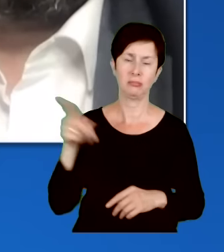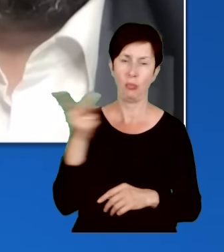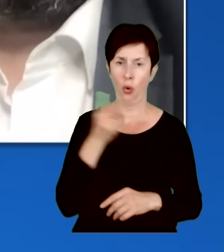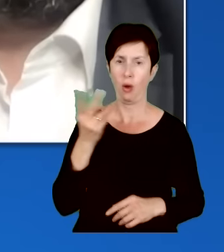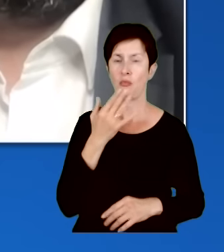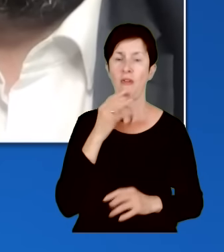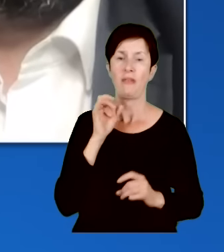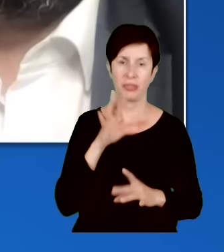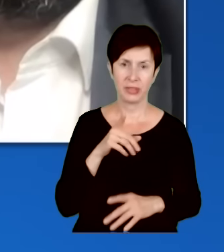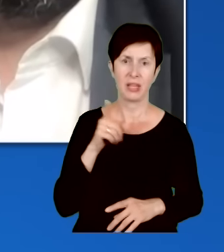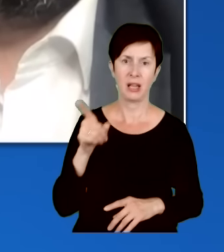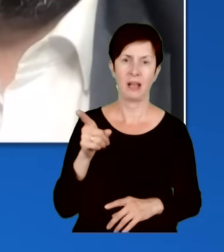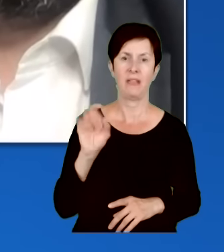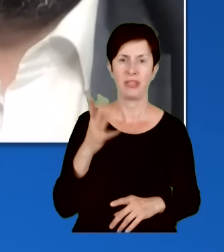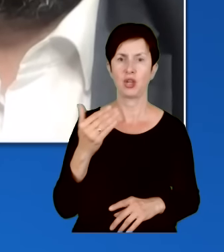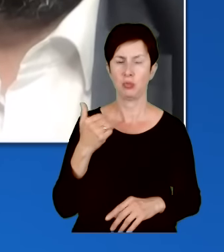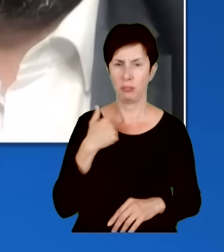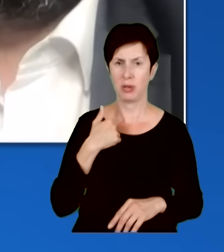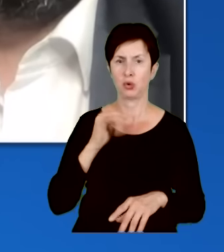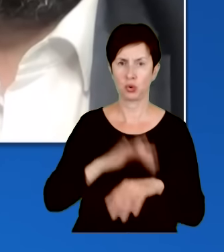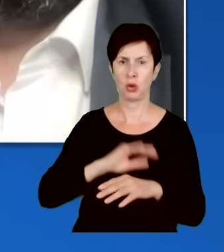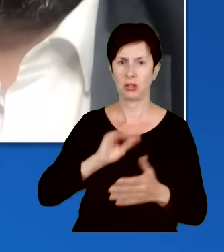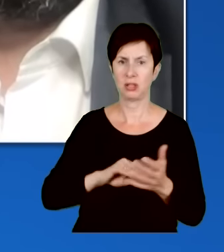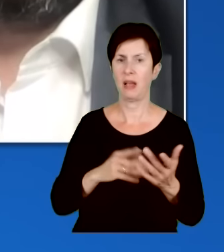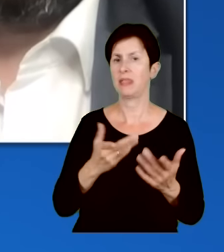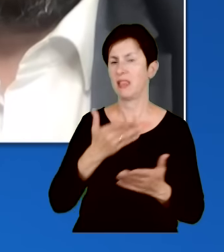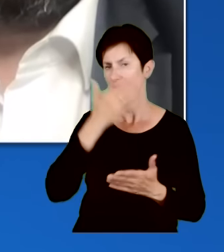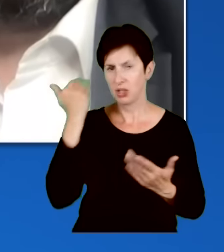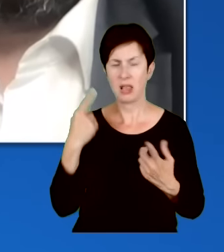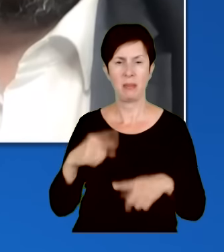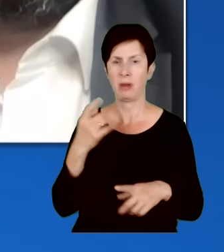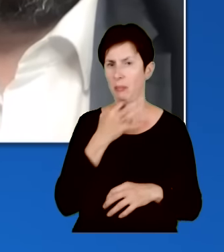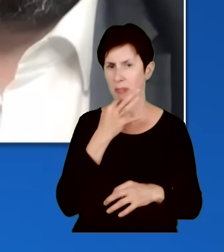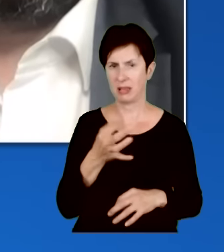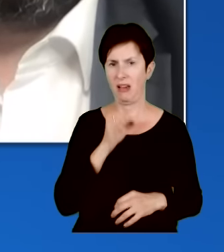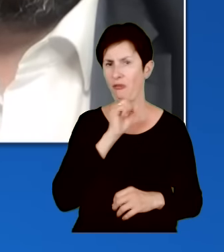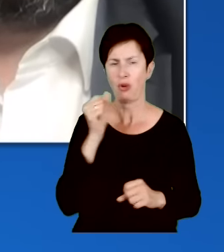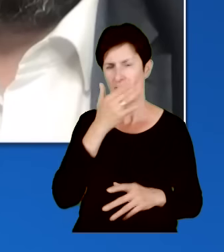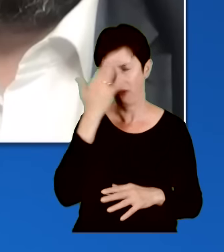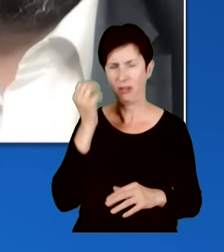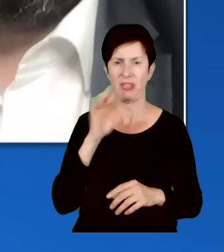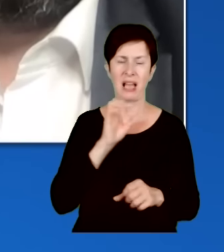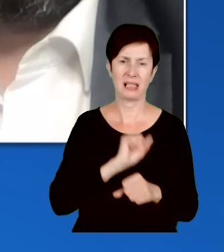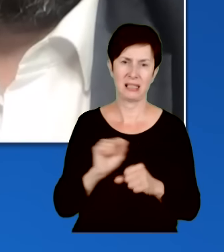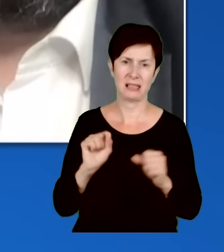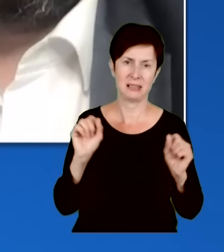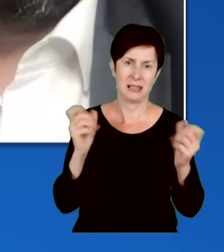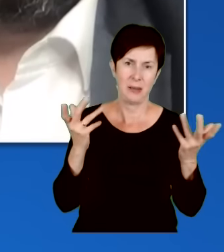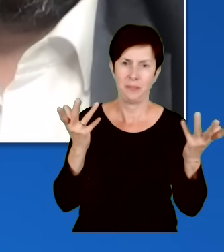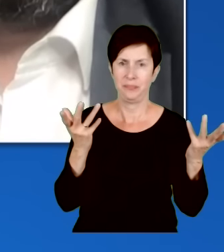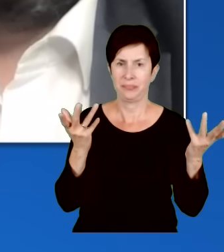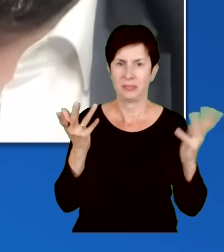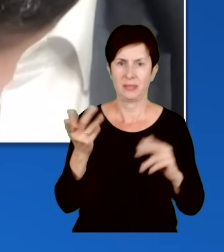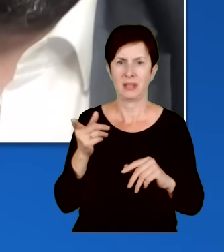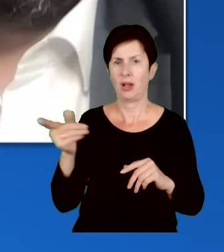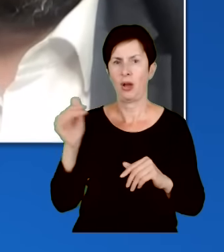też dawali zgody ale nie wiedzieli nie pytali A w ogóle to nie wiedzieli że coś takiego jest A nie wiem Może się kto na internecie nie znał i tak